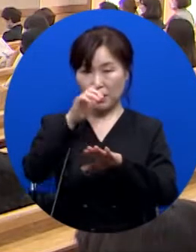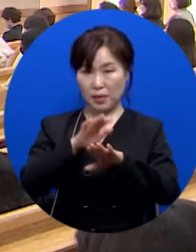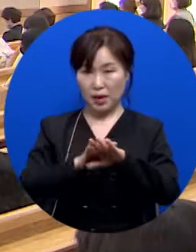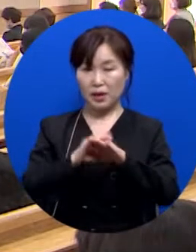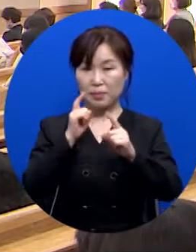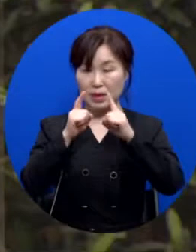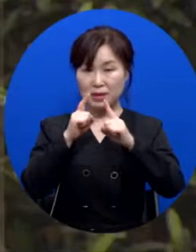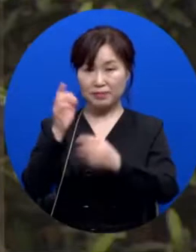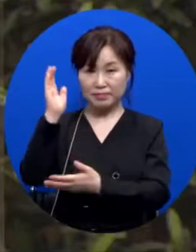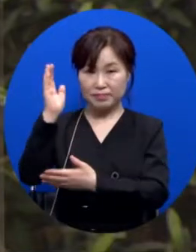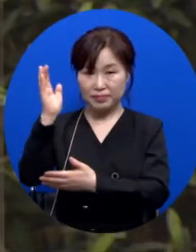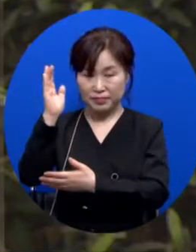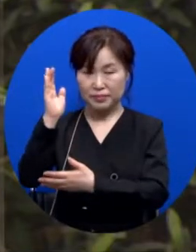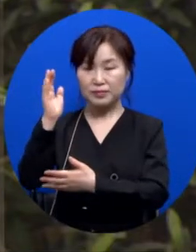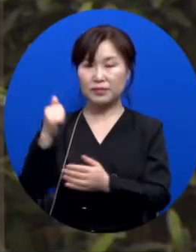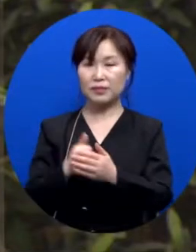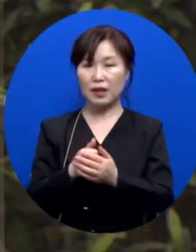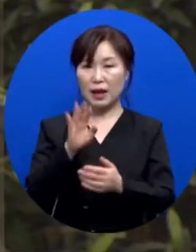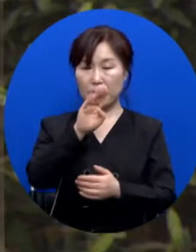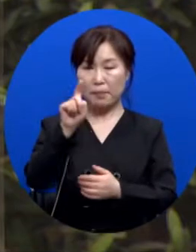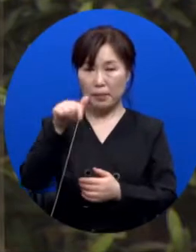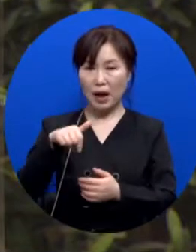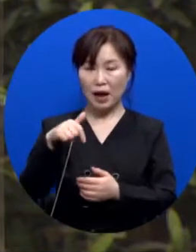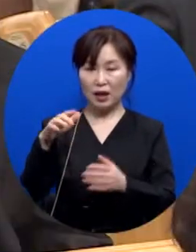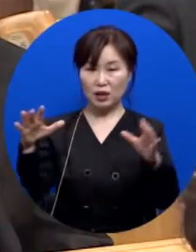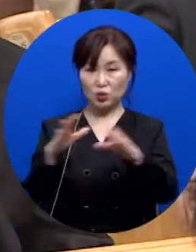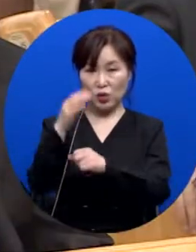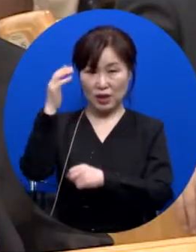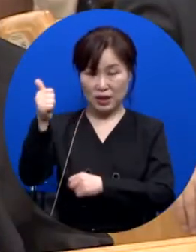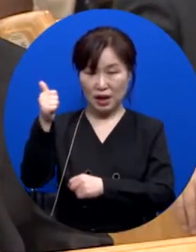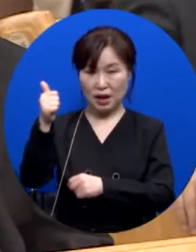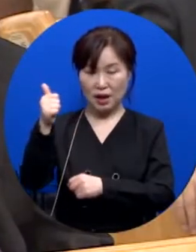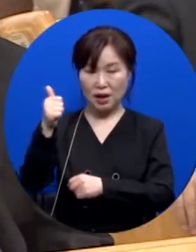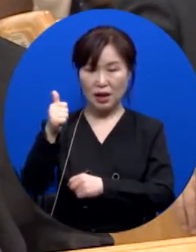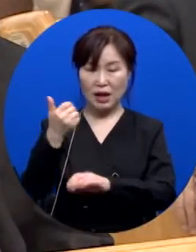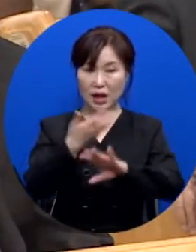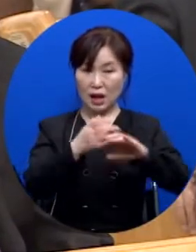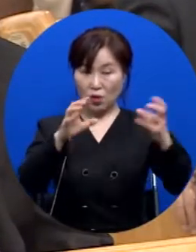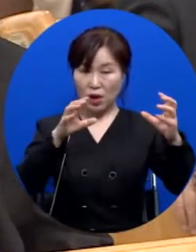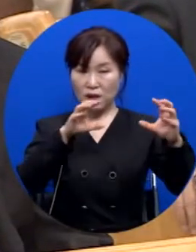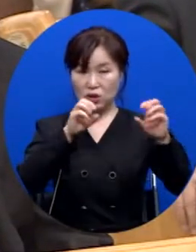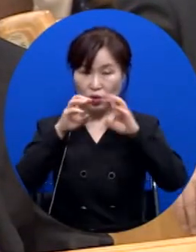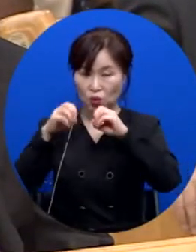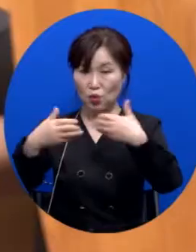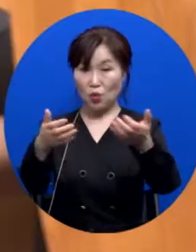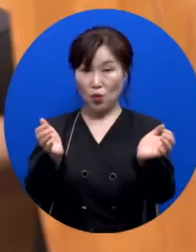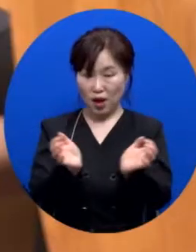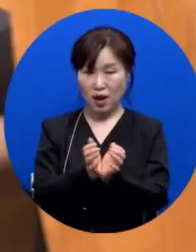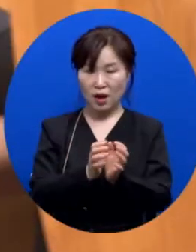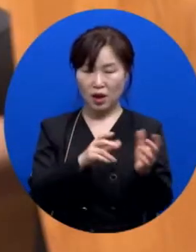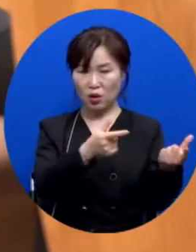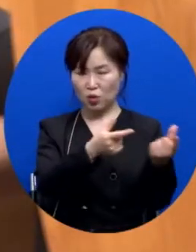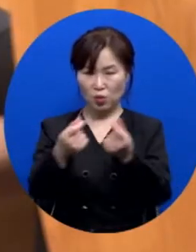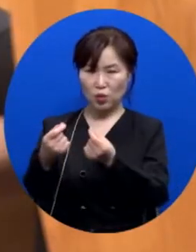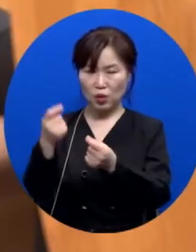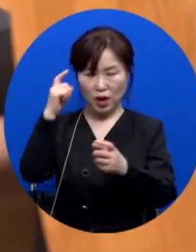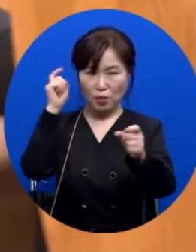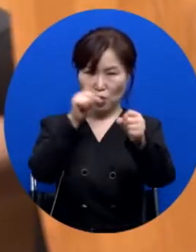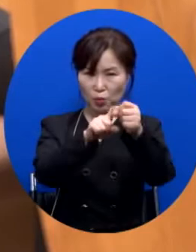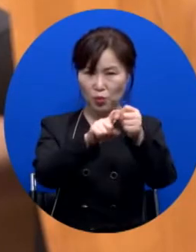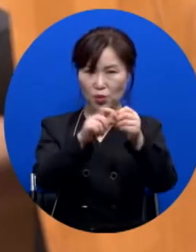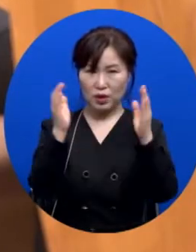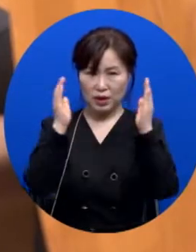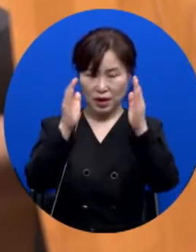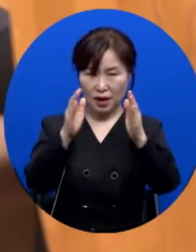전한 기독교 한국 측 날 배 박문수 총회장은 해외 선교회가 앞으로도 공동의 목표를 위해 솔선수범 하며 나아갈